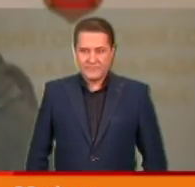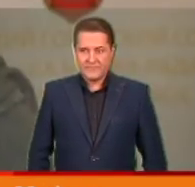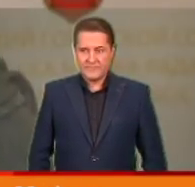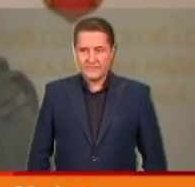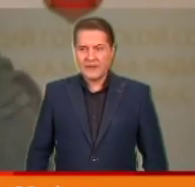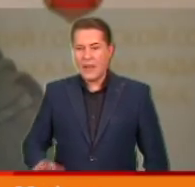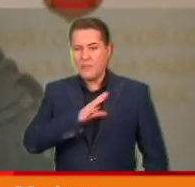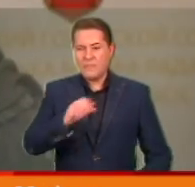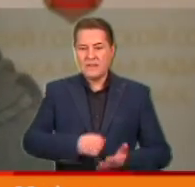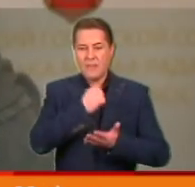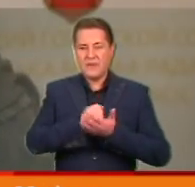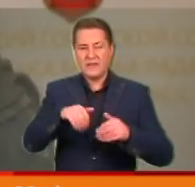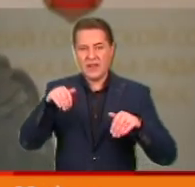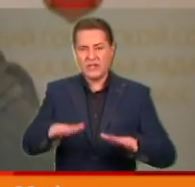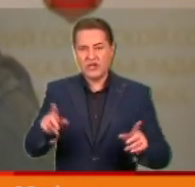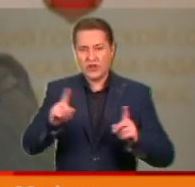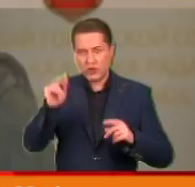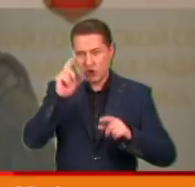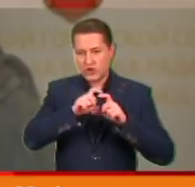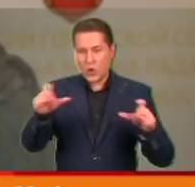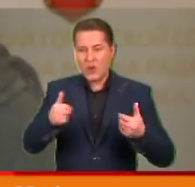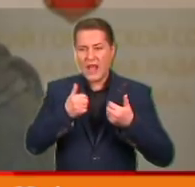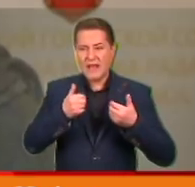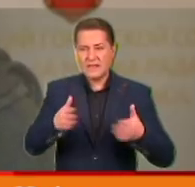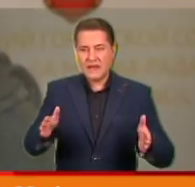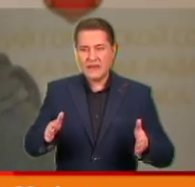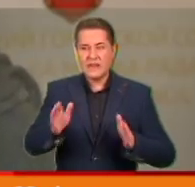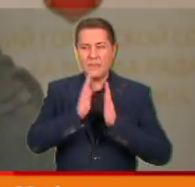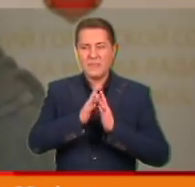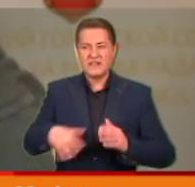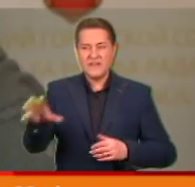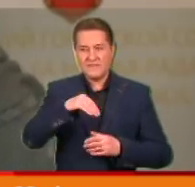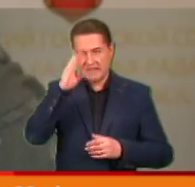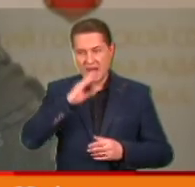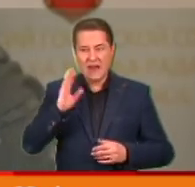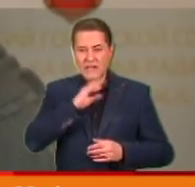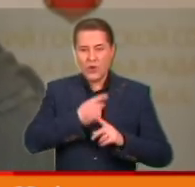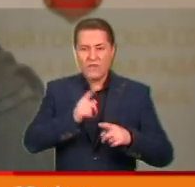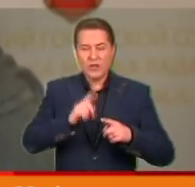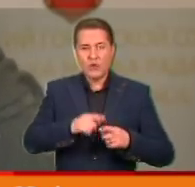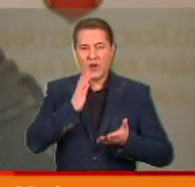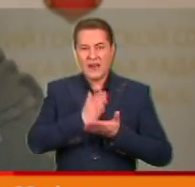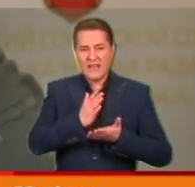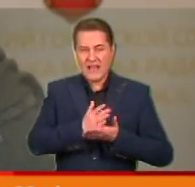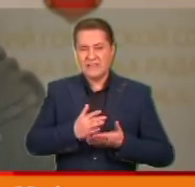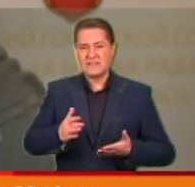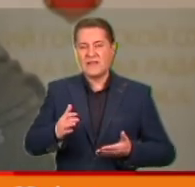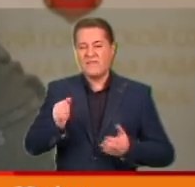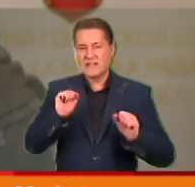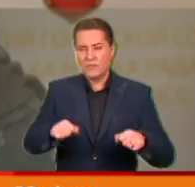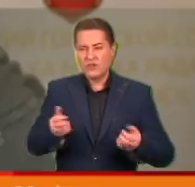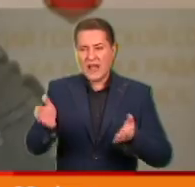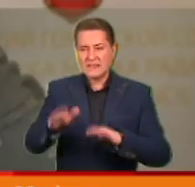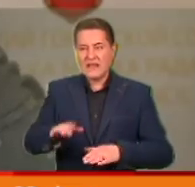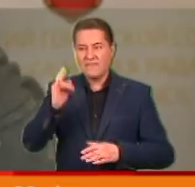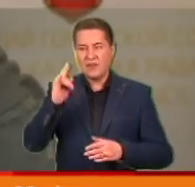Было принято решение, что сегодня школы открыты. Однако мы попросили всех родителей, у которых есть возможность оставить ребенка дома, до